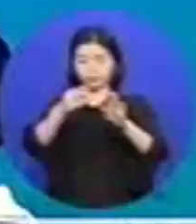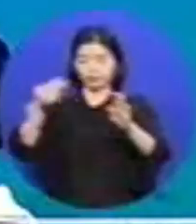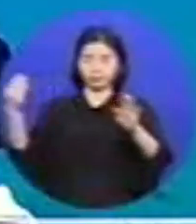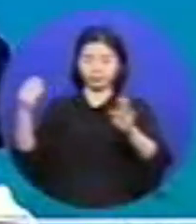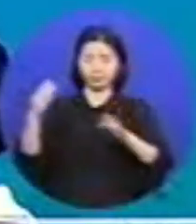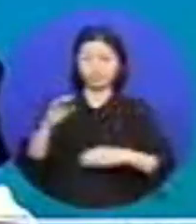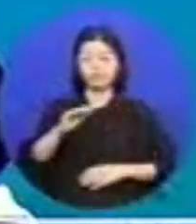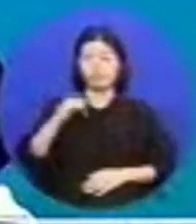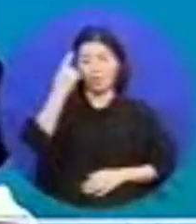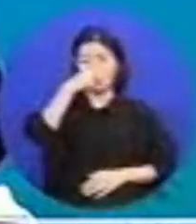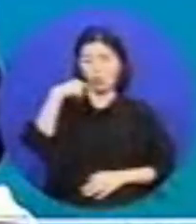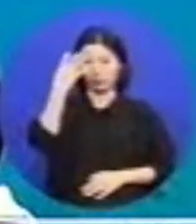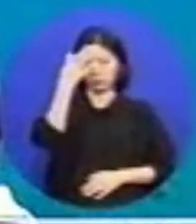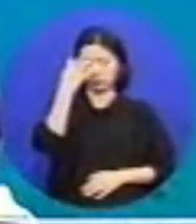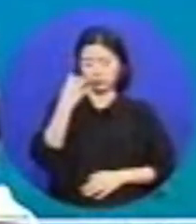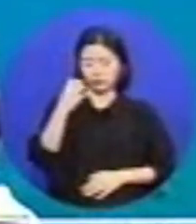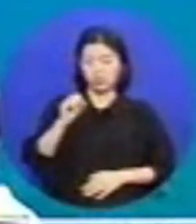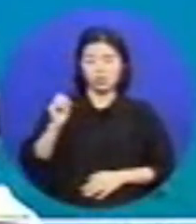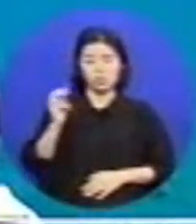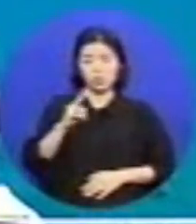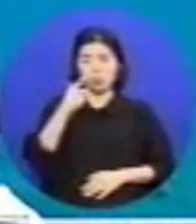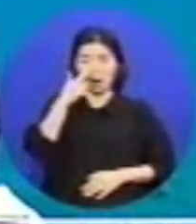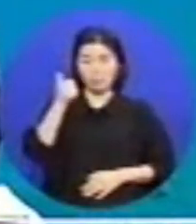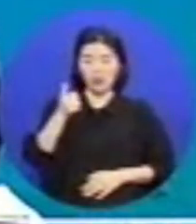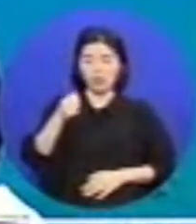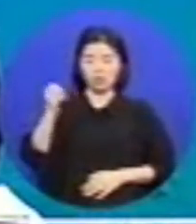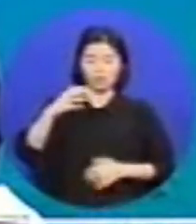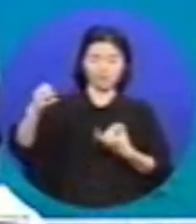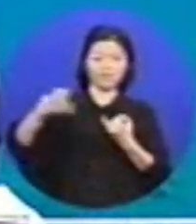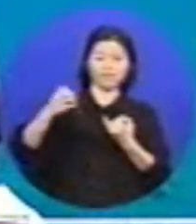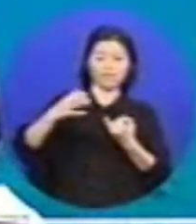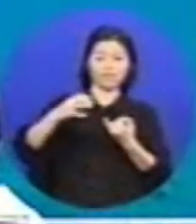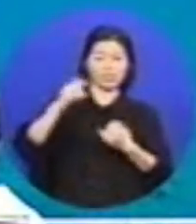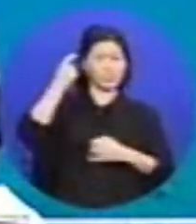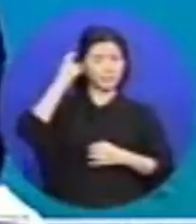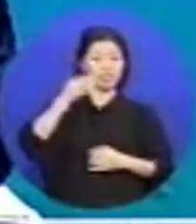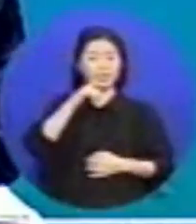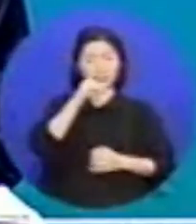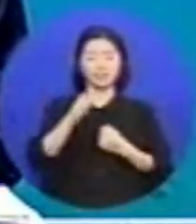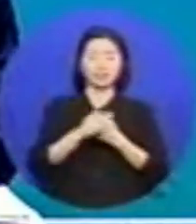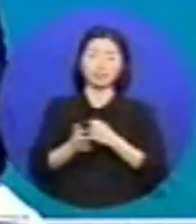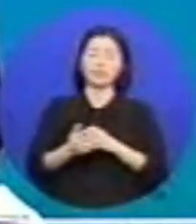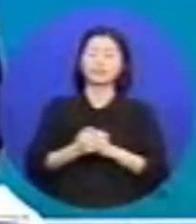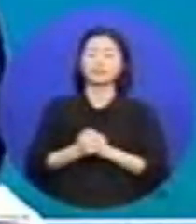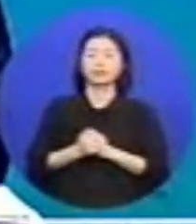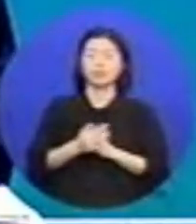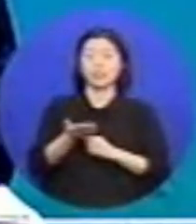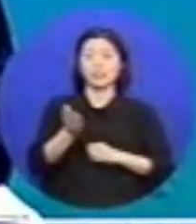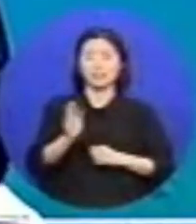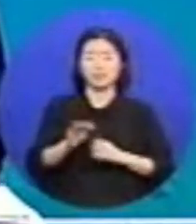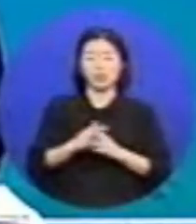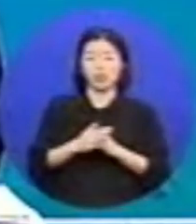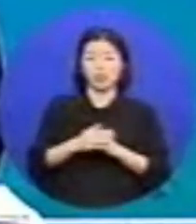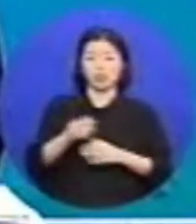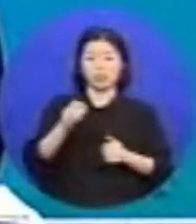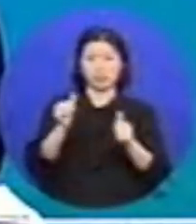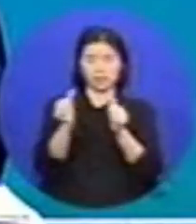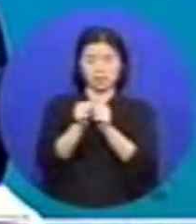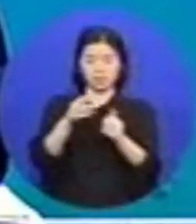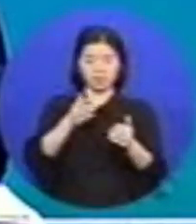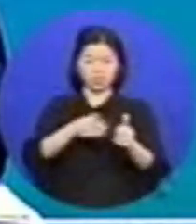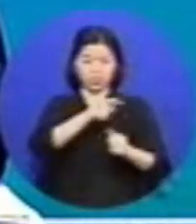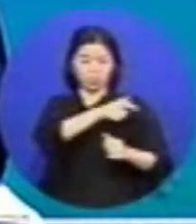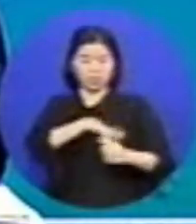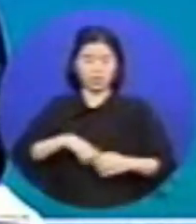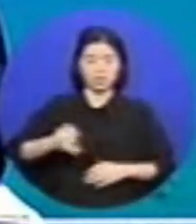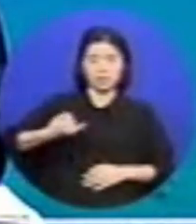얼굴은 굳어서 또 아버지가 뭐라고 막 야단칠 거라고 생각하고 문을 열었는데 이 권사님이